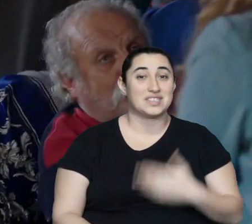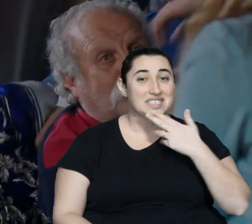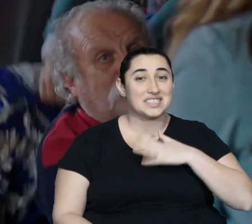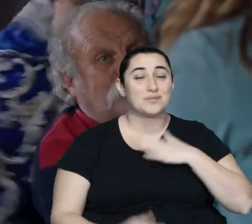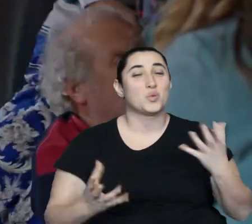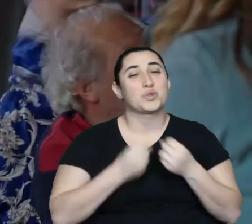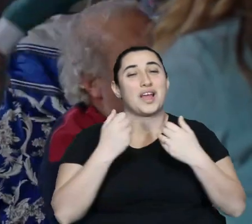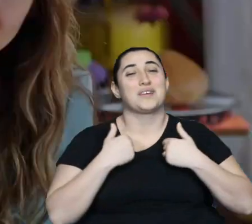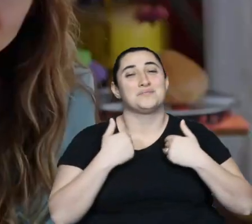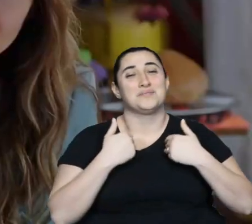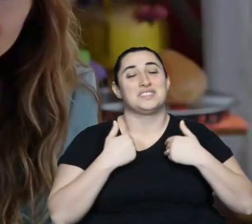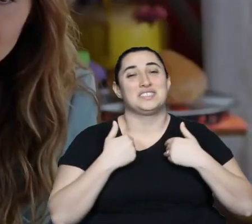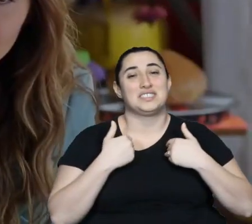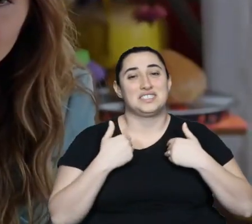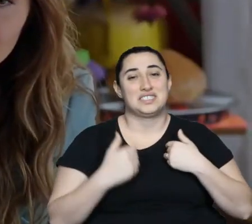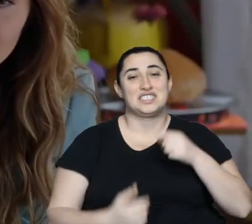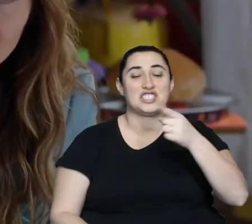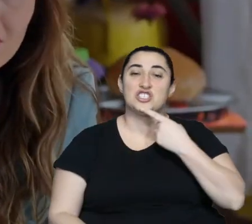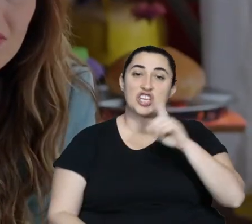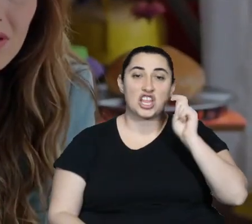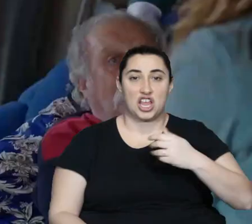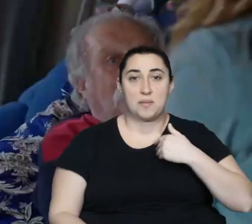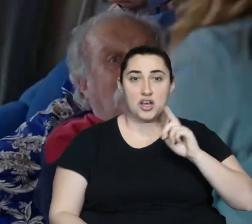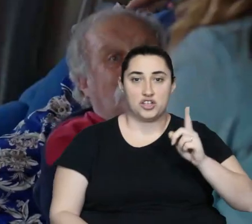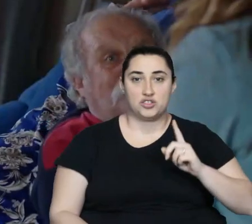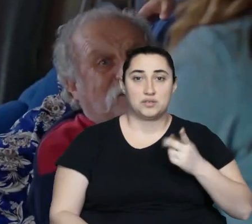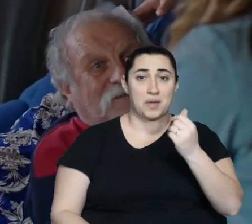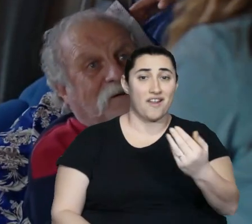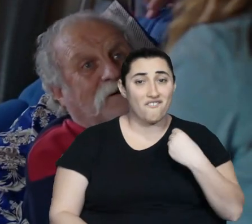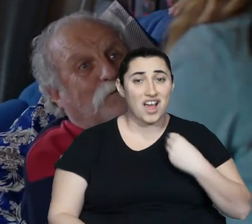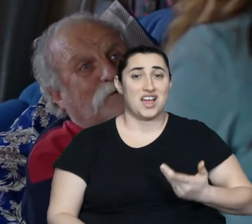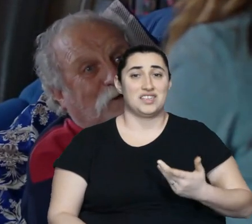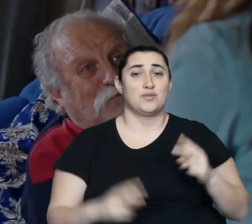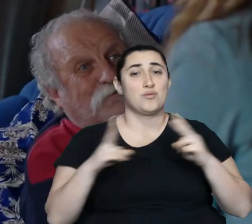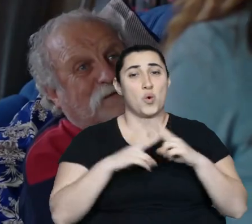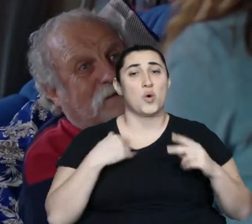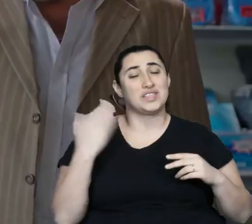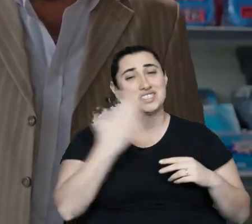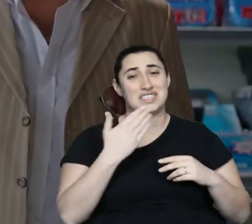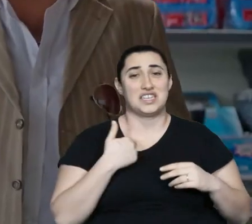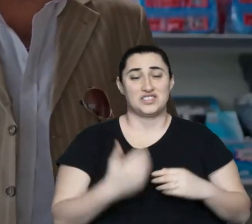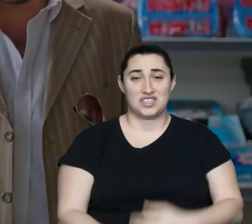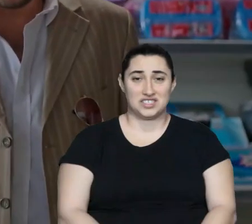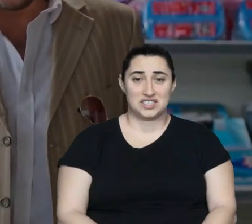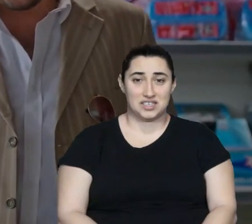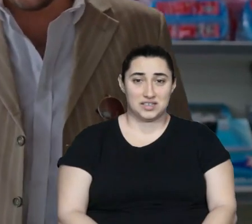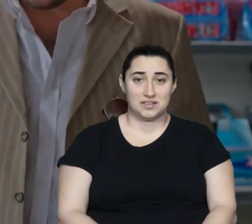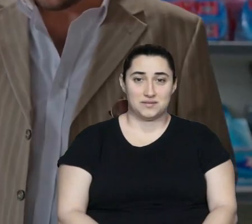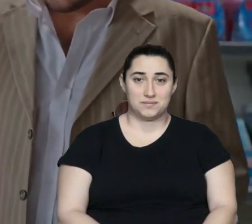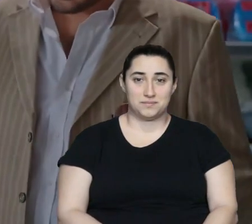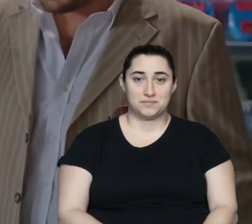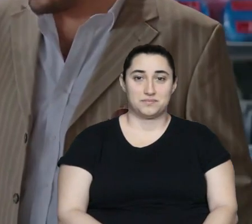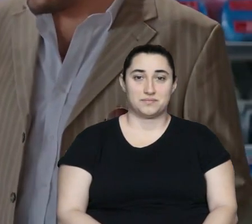Kızım, kurtar bizi bunlardan. Sizi şikayet edeceğiz. Paramızı versinler. Polise götür bizi.